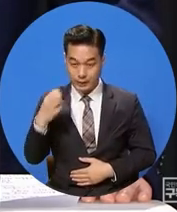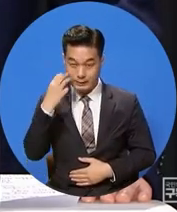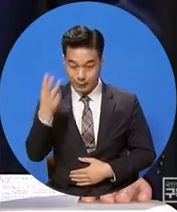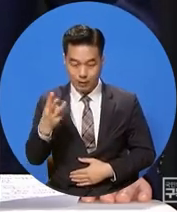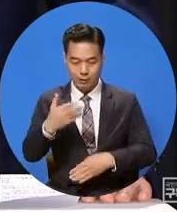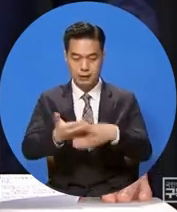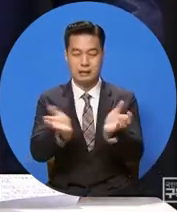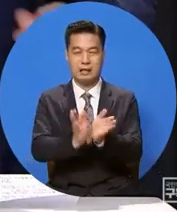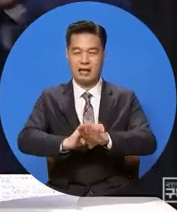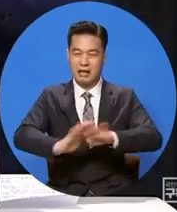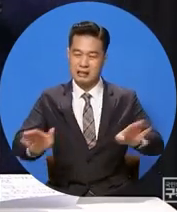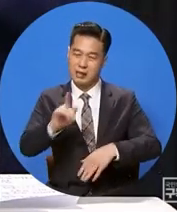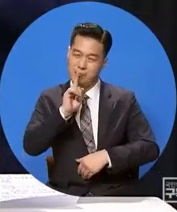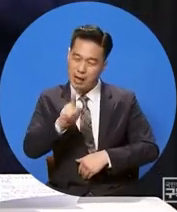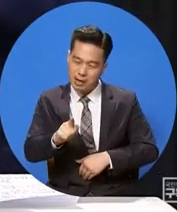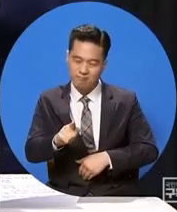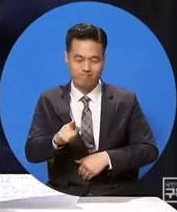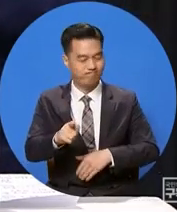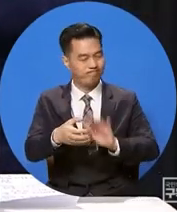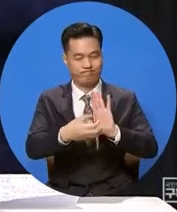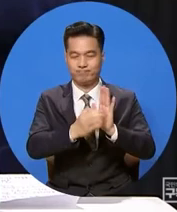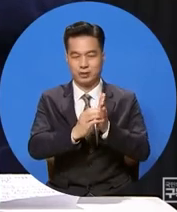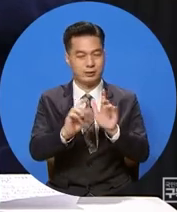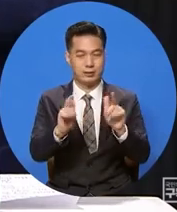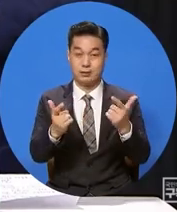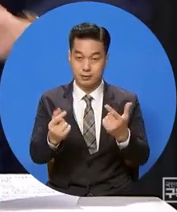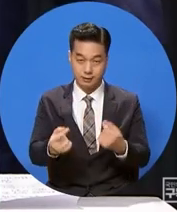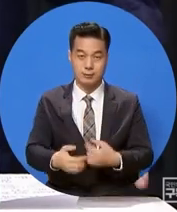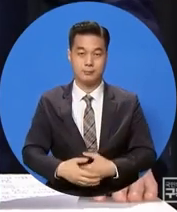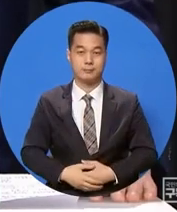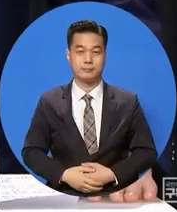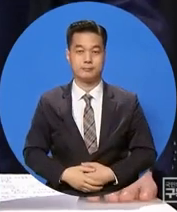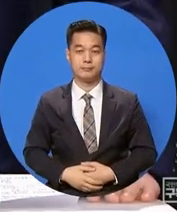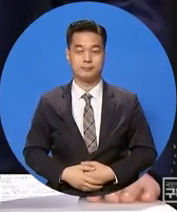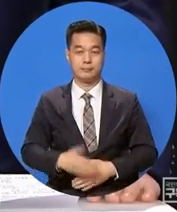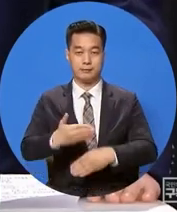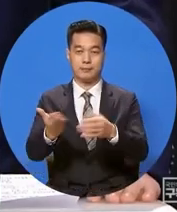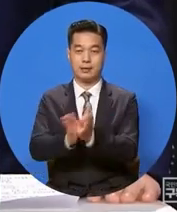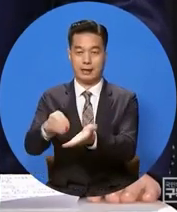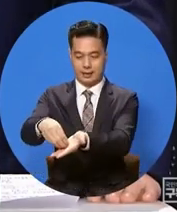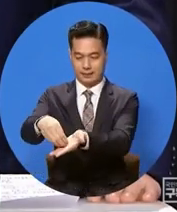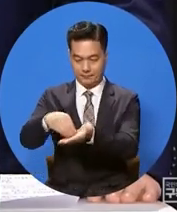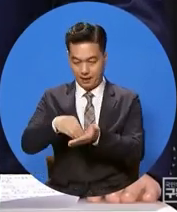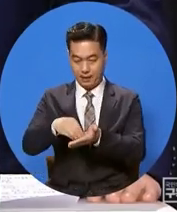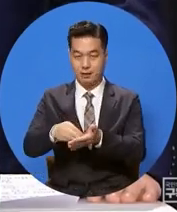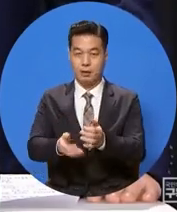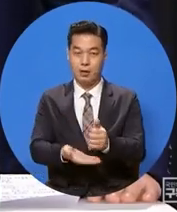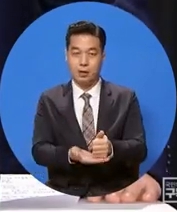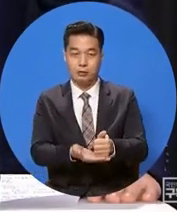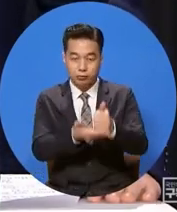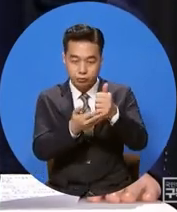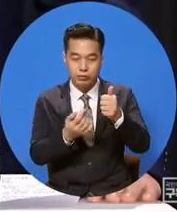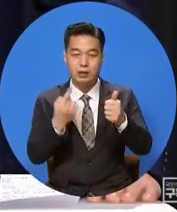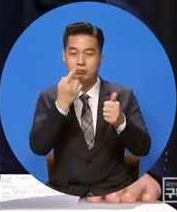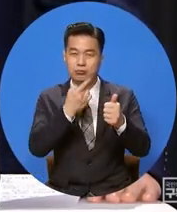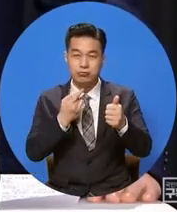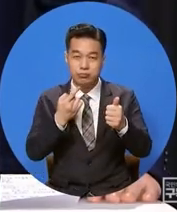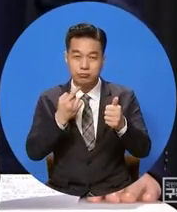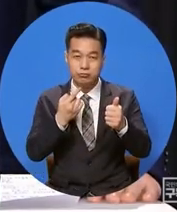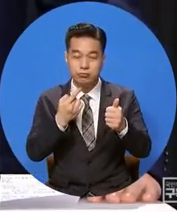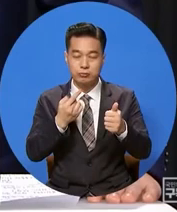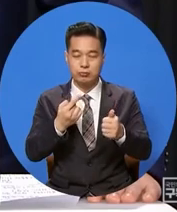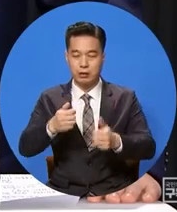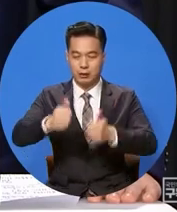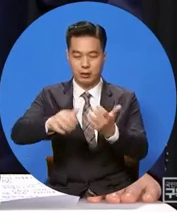당 해체 이야기하는 거는 적절치가 네. 않죠. 입당하면 추대해 줄 줄 알았는데 네.